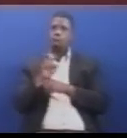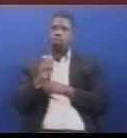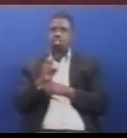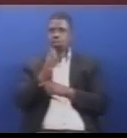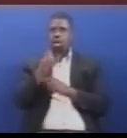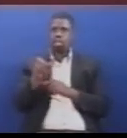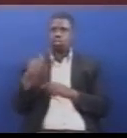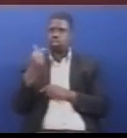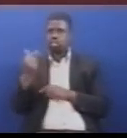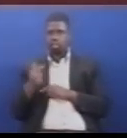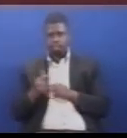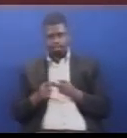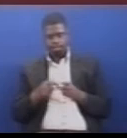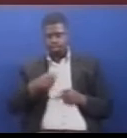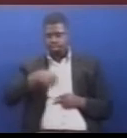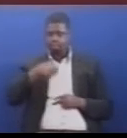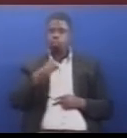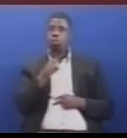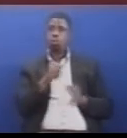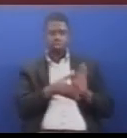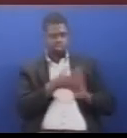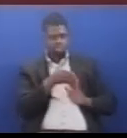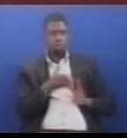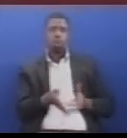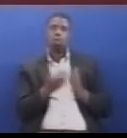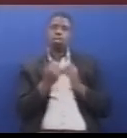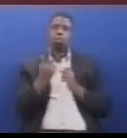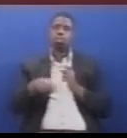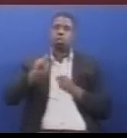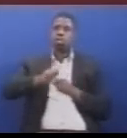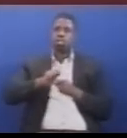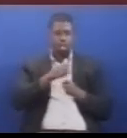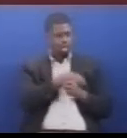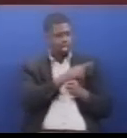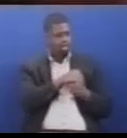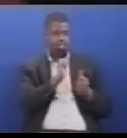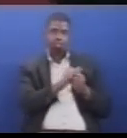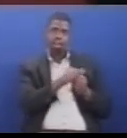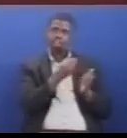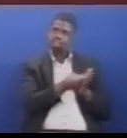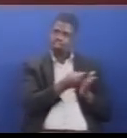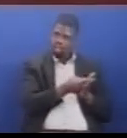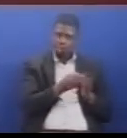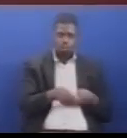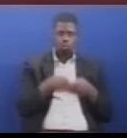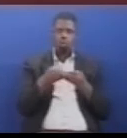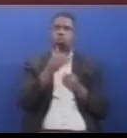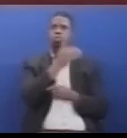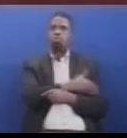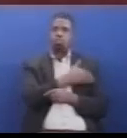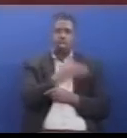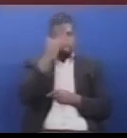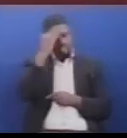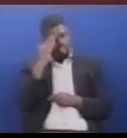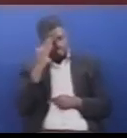imani yetu kuwa mfuko huo utakapoanzishwa utaweza kuongeza rasilimali fedha katika utoaji huduma za afya jeshini.